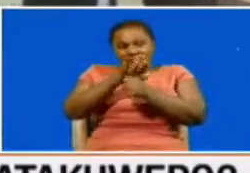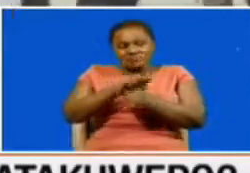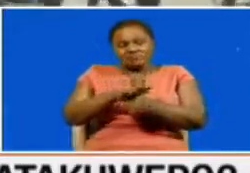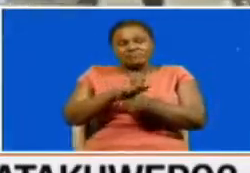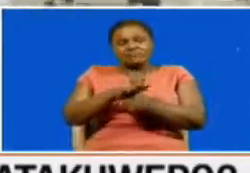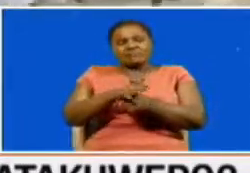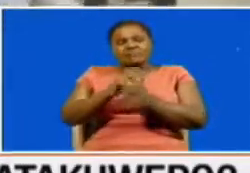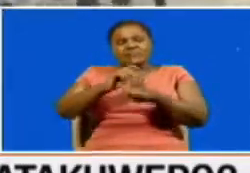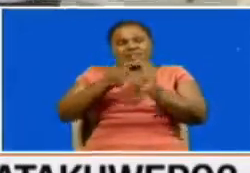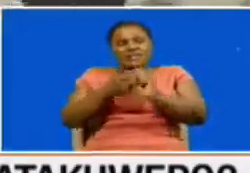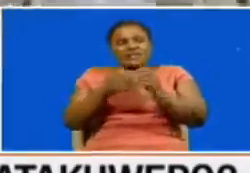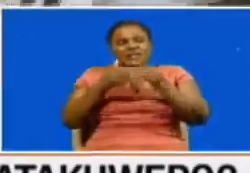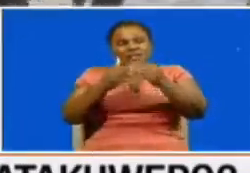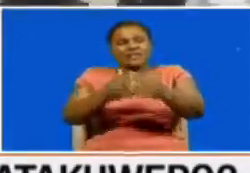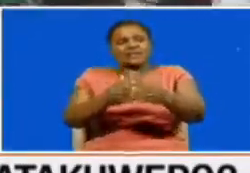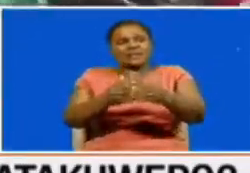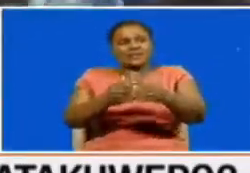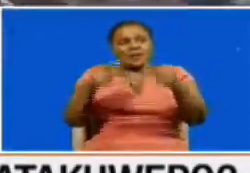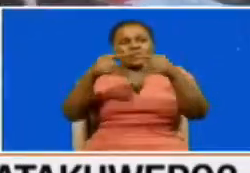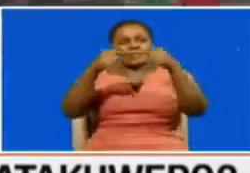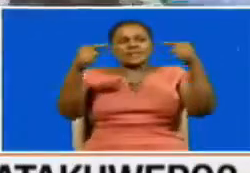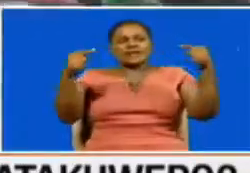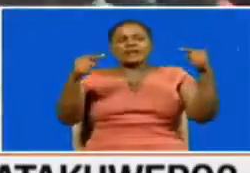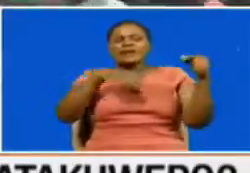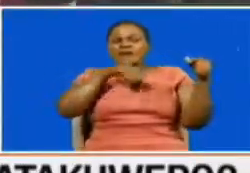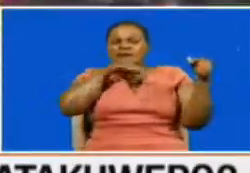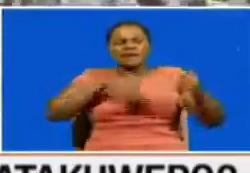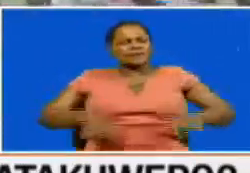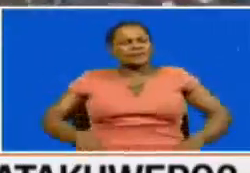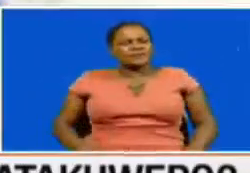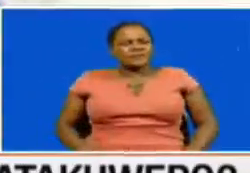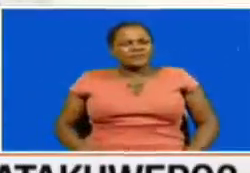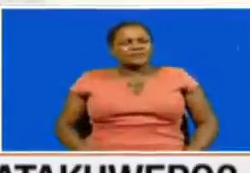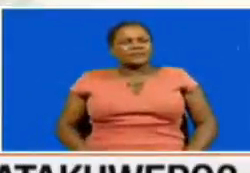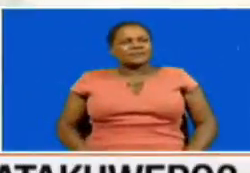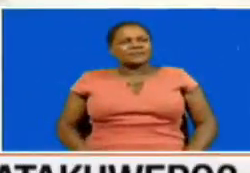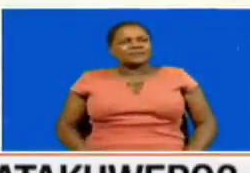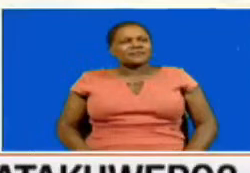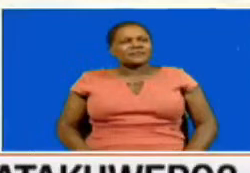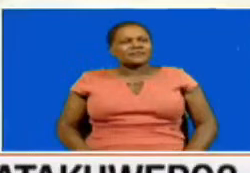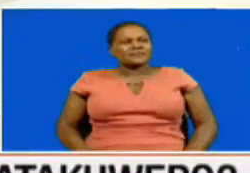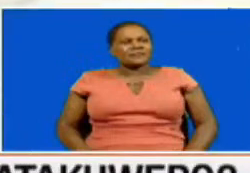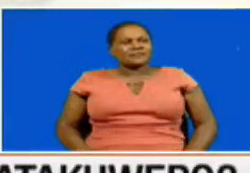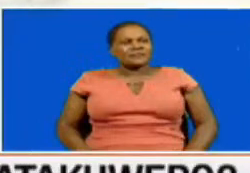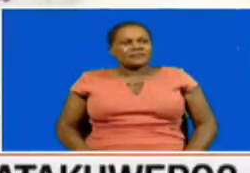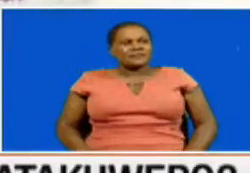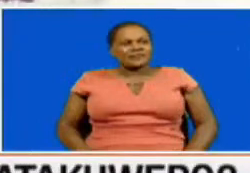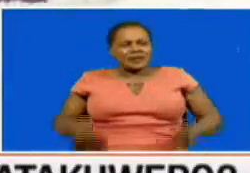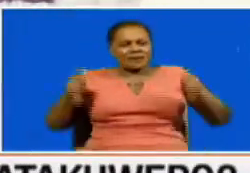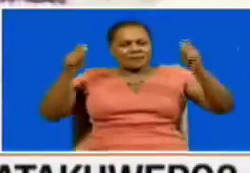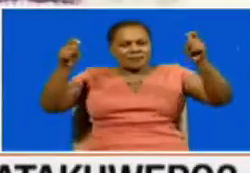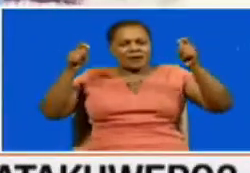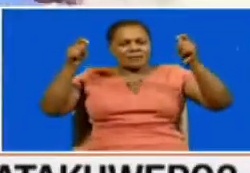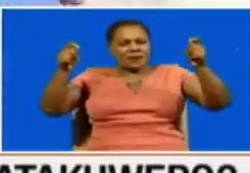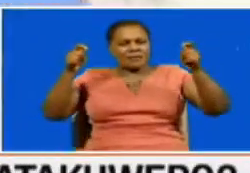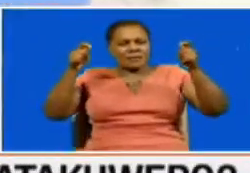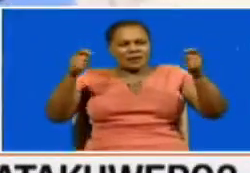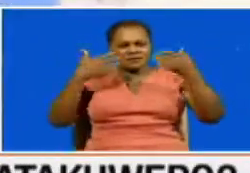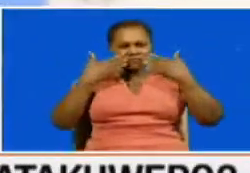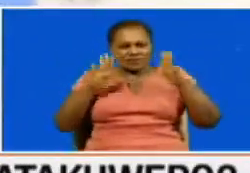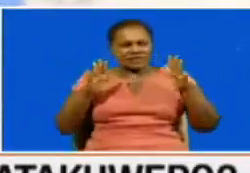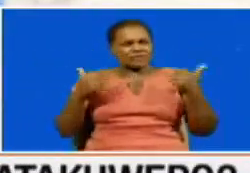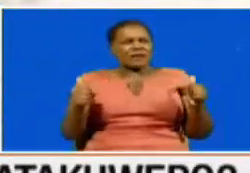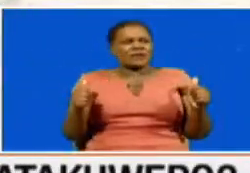mabadiliko yanayoongozwa na kinara wa upinzani Raila Odinga. Hii maneno nyingine tunasema maandamano imeisha